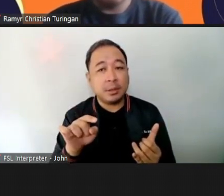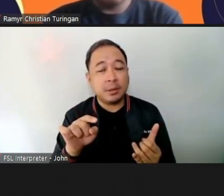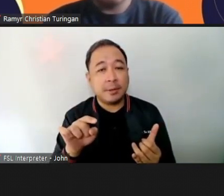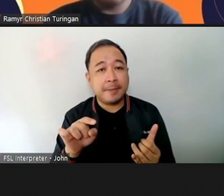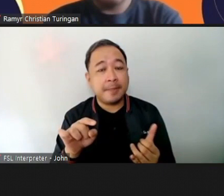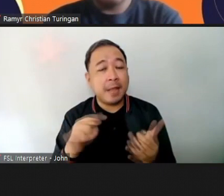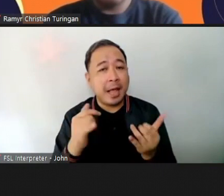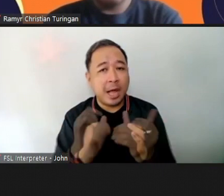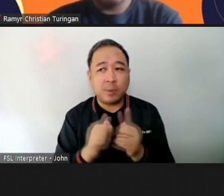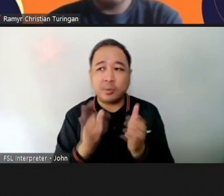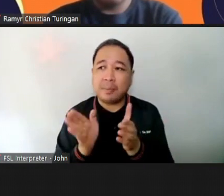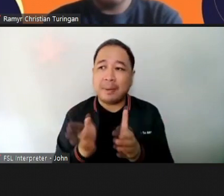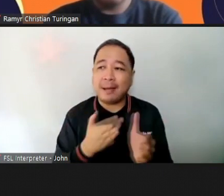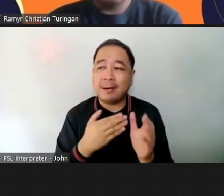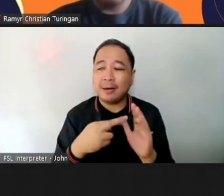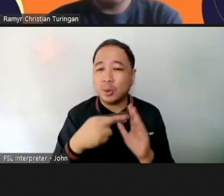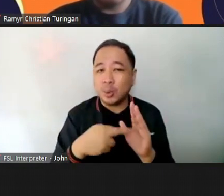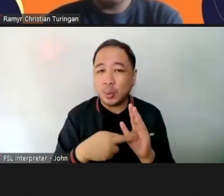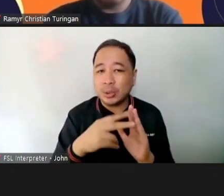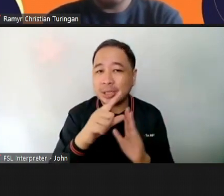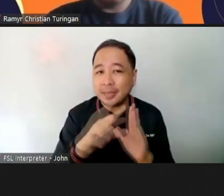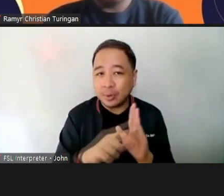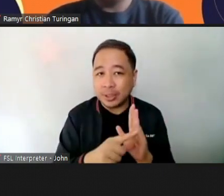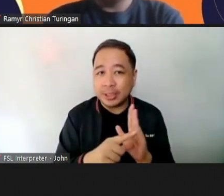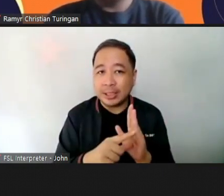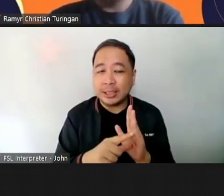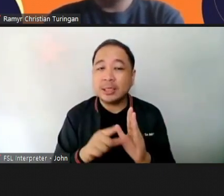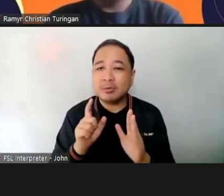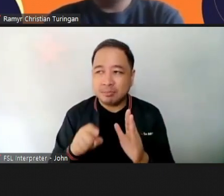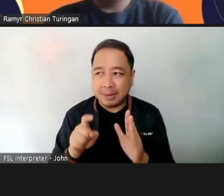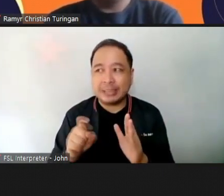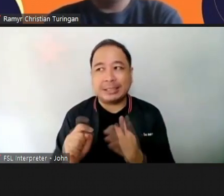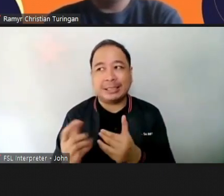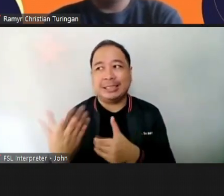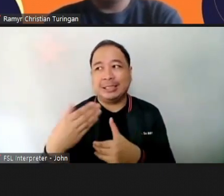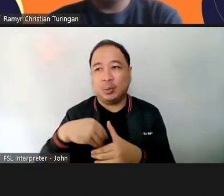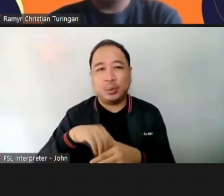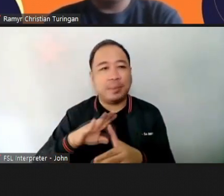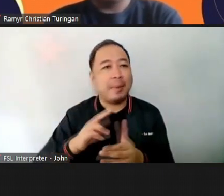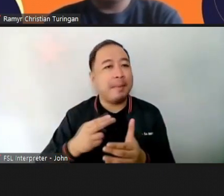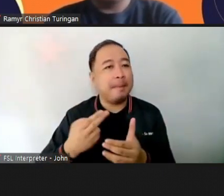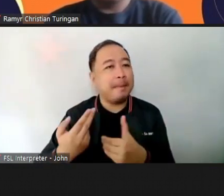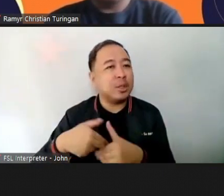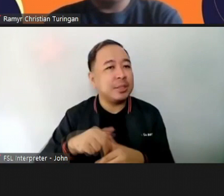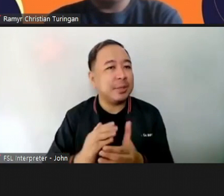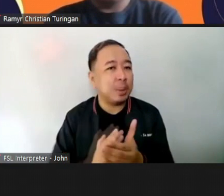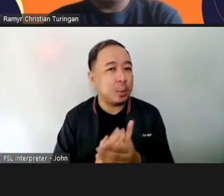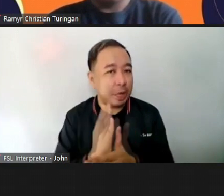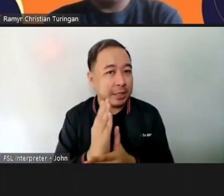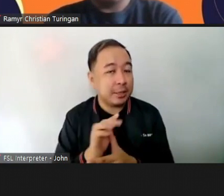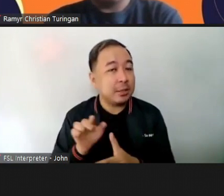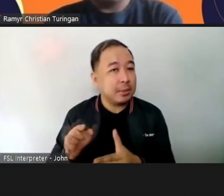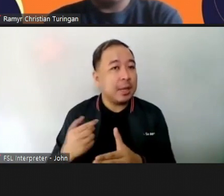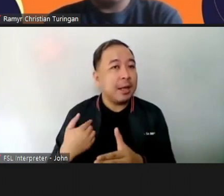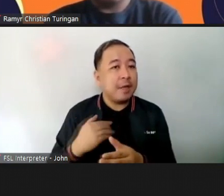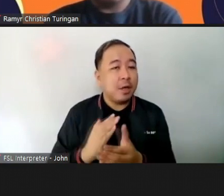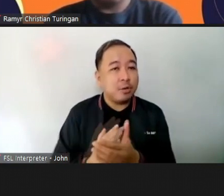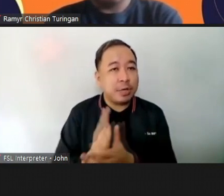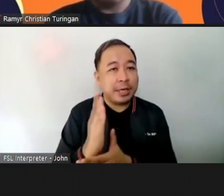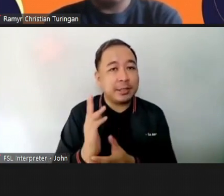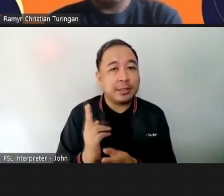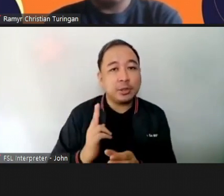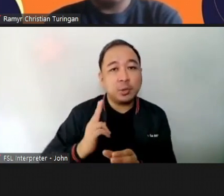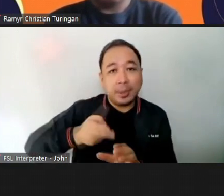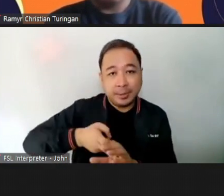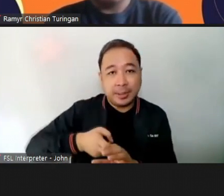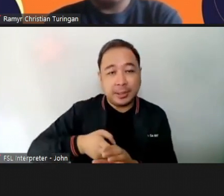pagbuo ng mga ordinansa at polisiya ay yung participation rights nila. So, they have the right to participate at isa na